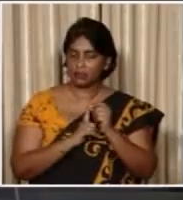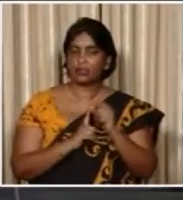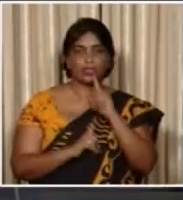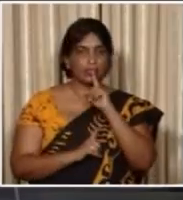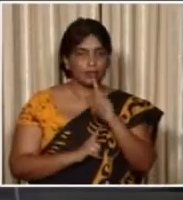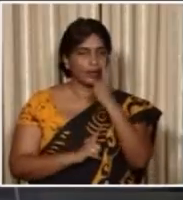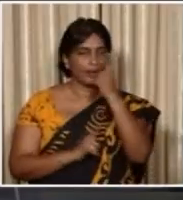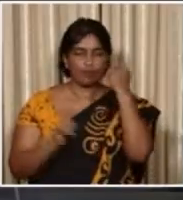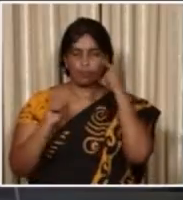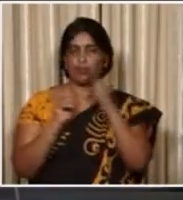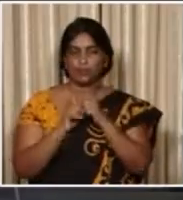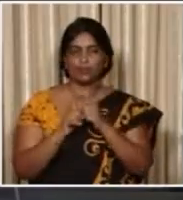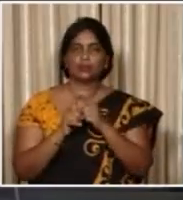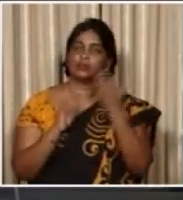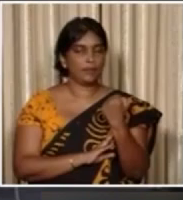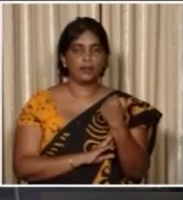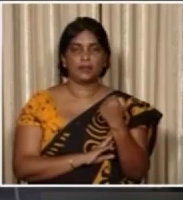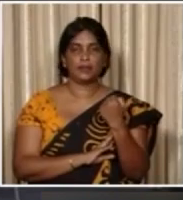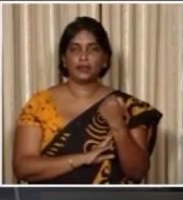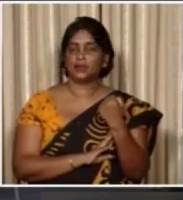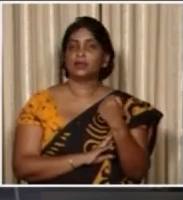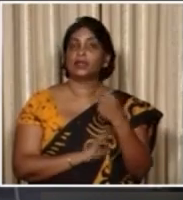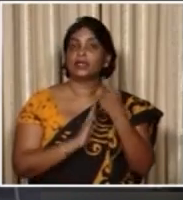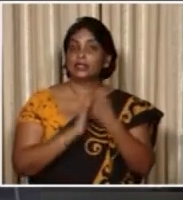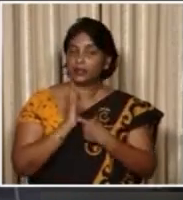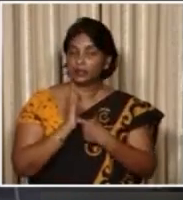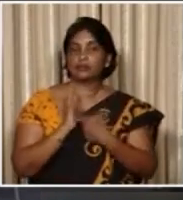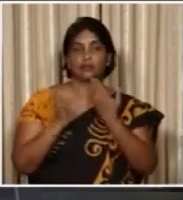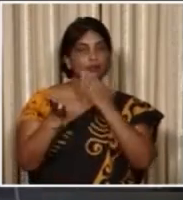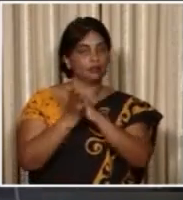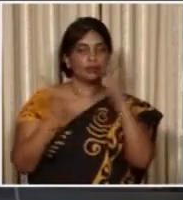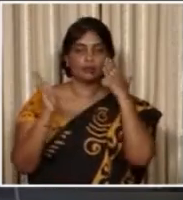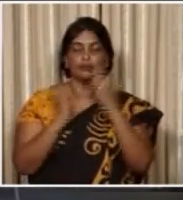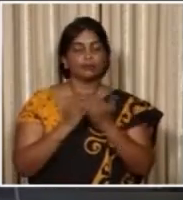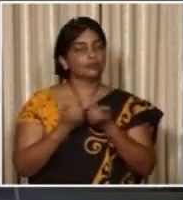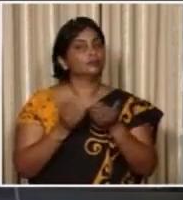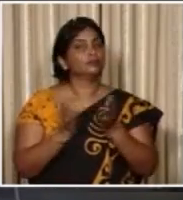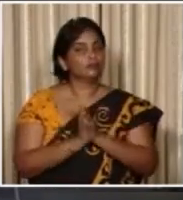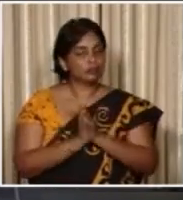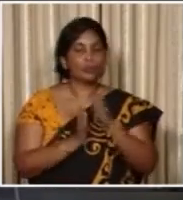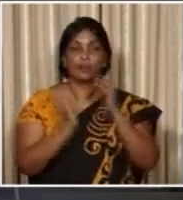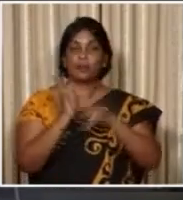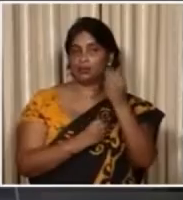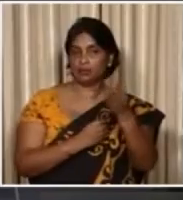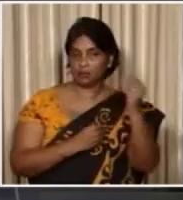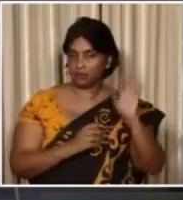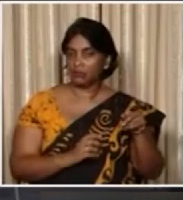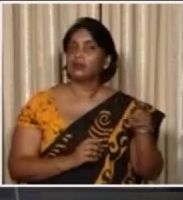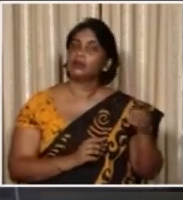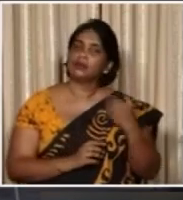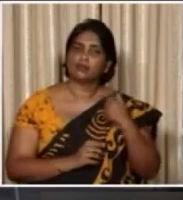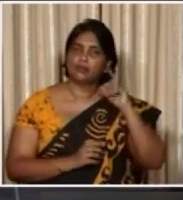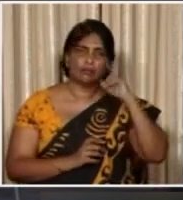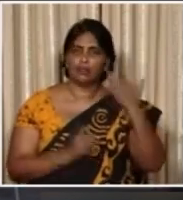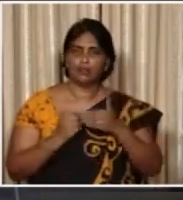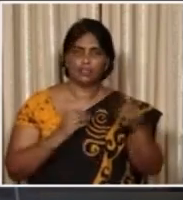එක කාරණයක් සම්බන්ධයෙන් අවධානය යොමු කළා මම නවත්තනවා. නීතිය පරිසලීමේ බලය තමන්ගේ සමාජිකයන්ට ලබා දීම සම්බන්ධයෙන් මම දන්නේ කොතෙක්